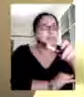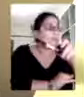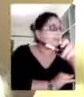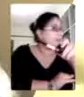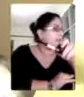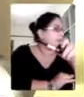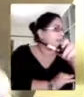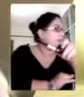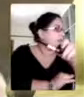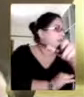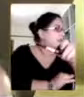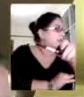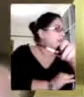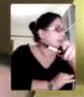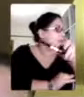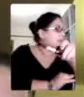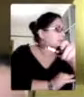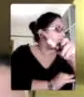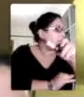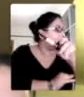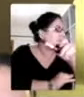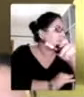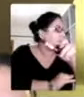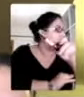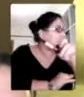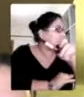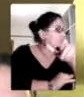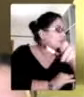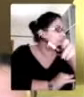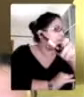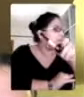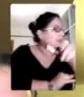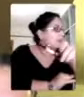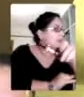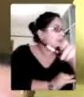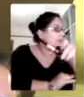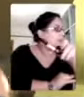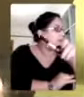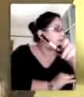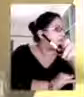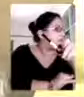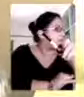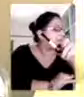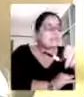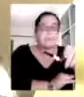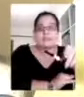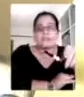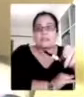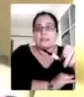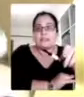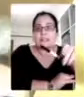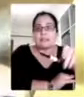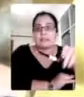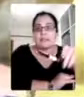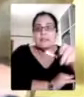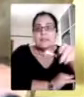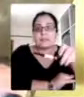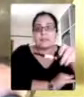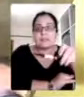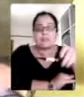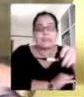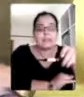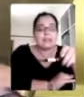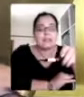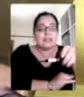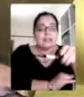zamanında Peterson şeyi vardı, Zippo'su vardı. Onunla bir denemiştim. Bir de Fatih'in Zippo ile